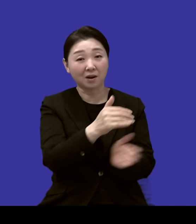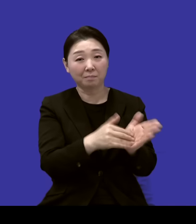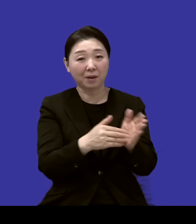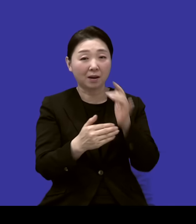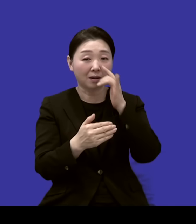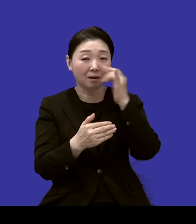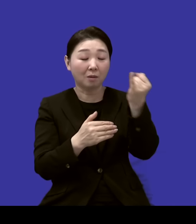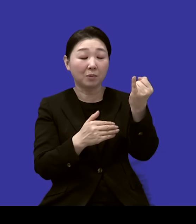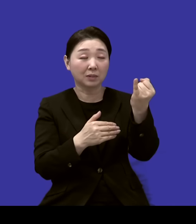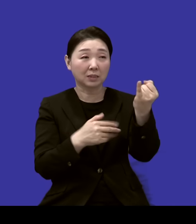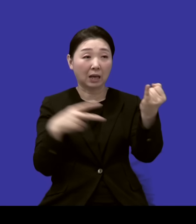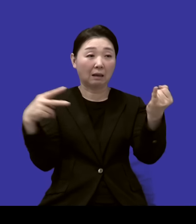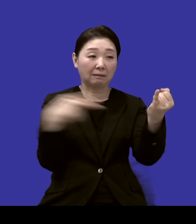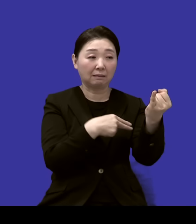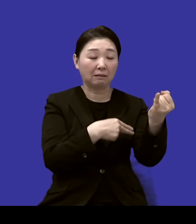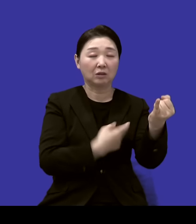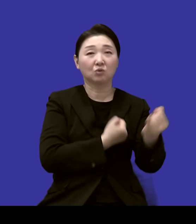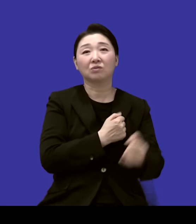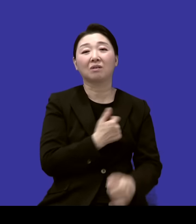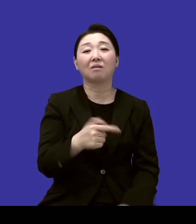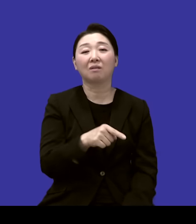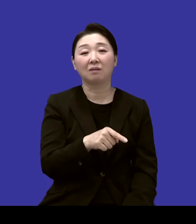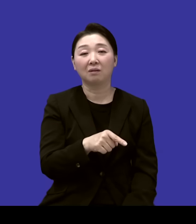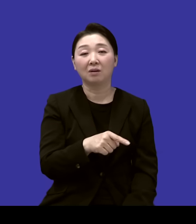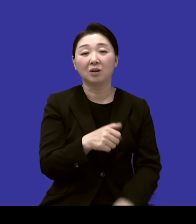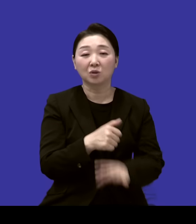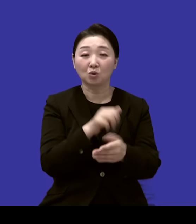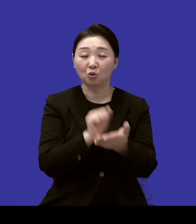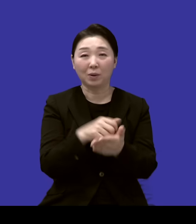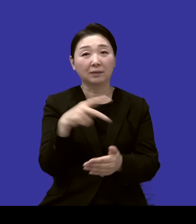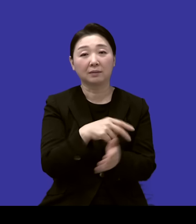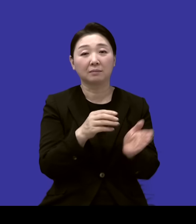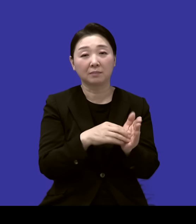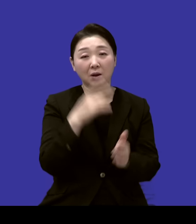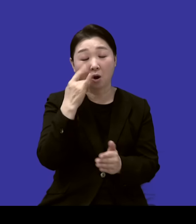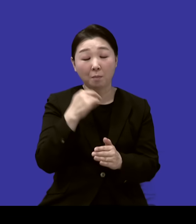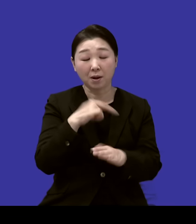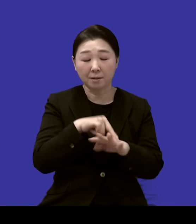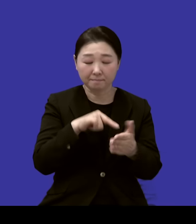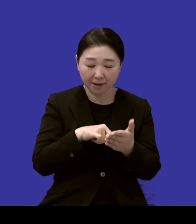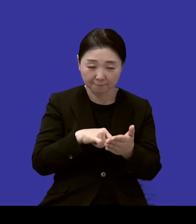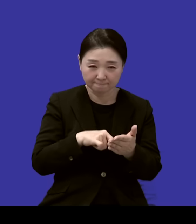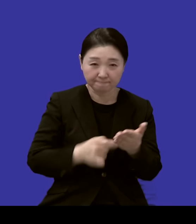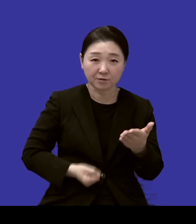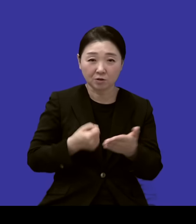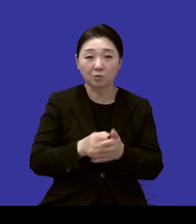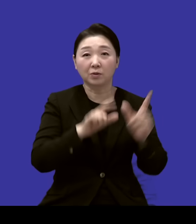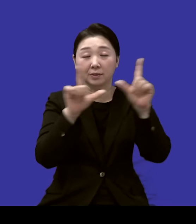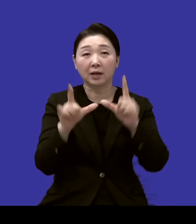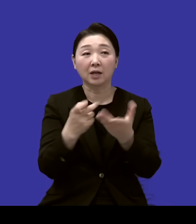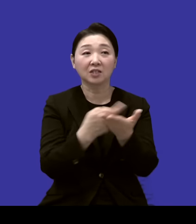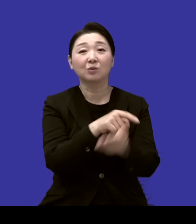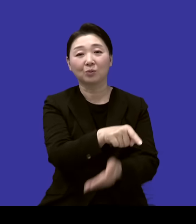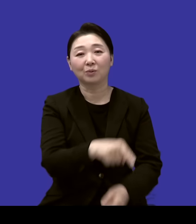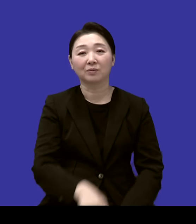어머니가 영 끊자라고 했던 말이 너무 충격이어서 예. 도박도 끊었고 엄마가 마음 잡고 살고 있는데 예. 여기 제주도다.